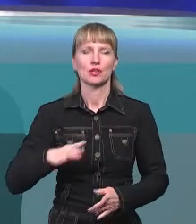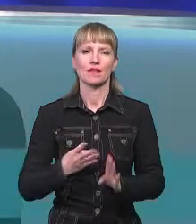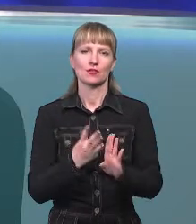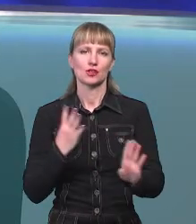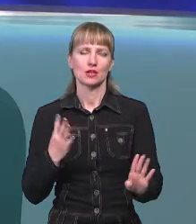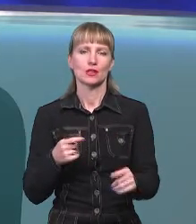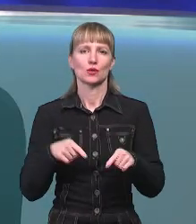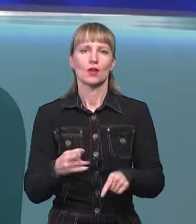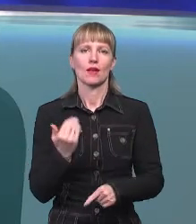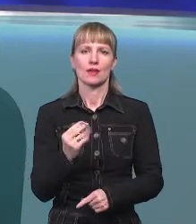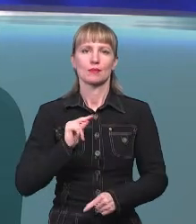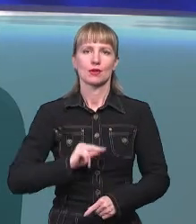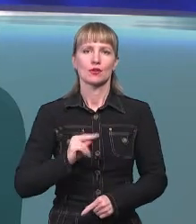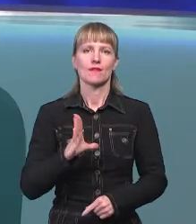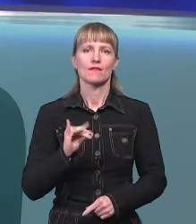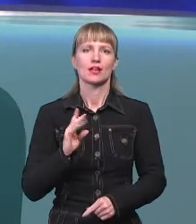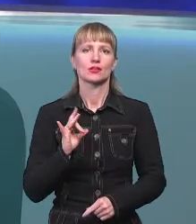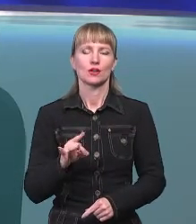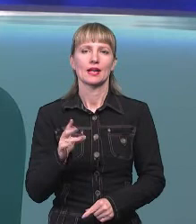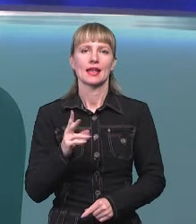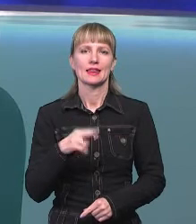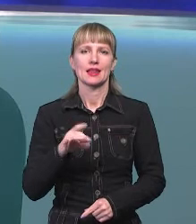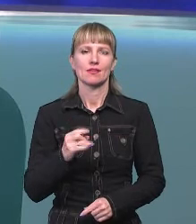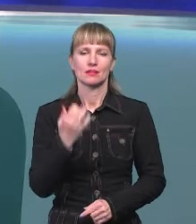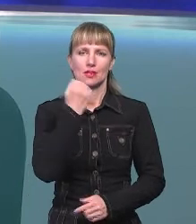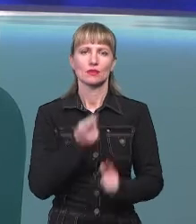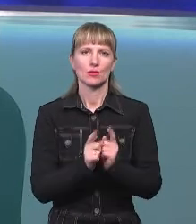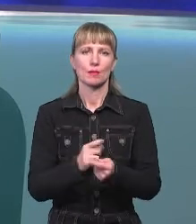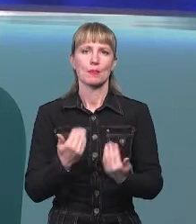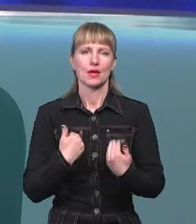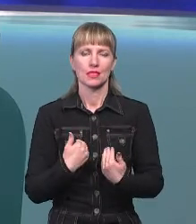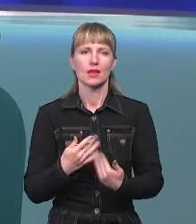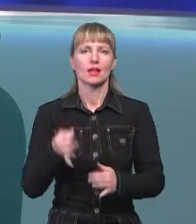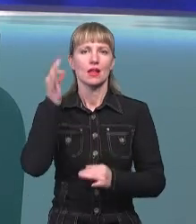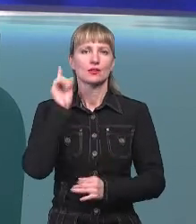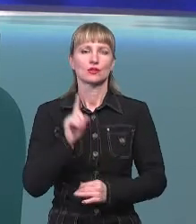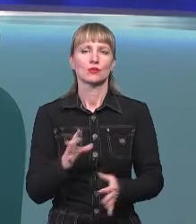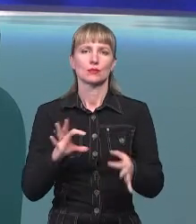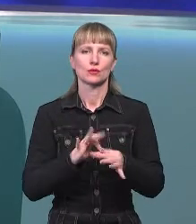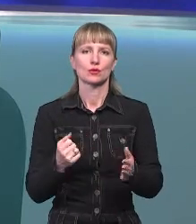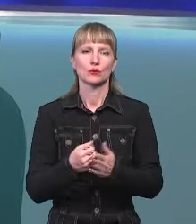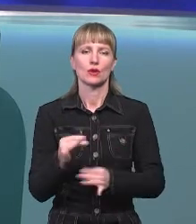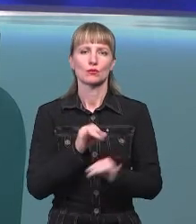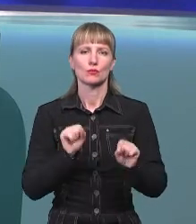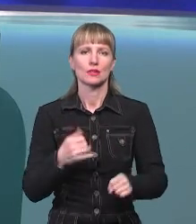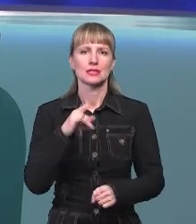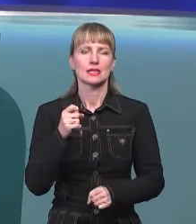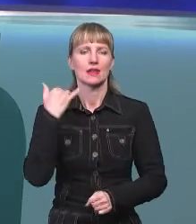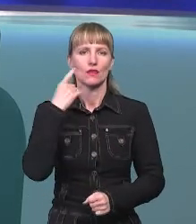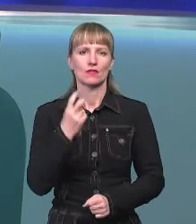черзі. У студії для вас працює Віктор Дерев'янко. Дякуємо за сурдоперекład Ганні Кириченко. Нагадуємо, що долучитися до розмови ви можете за